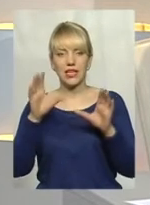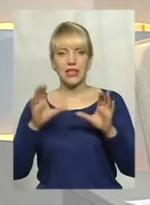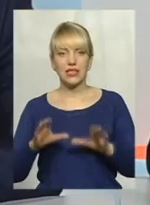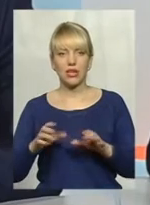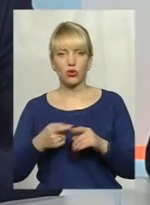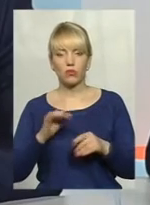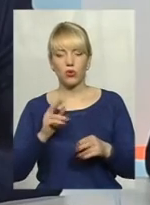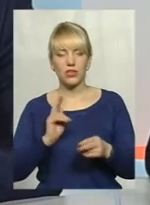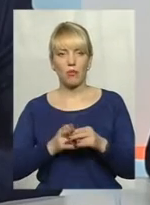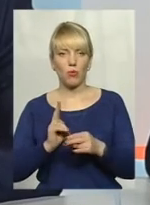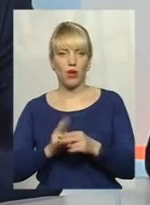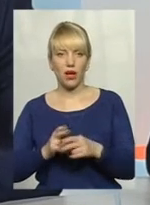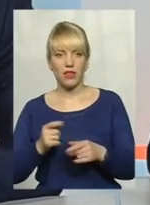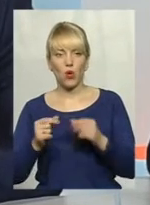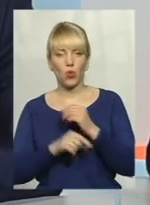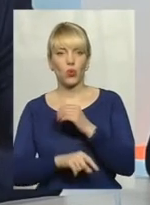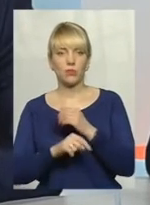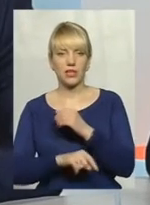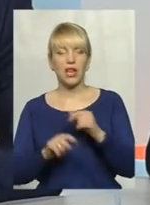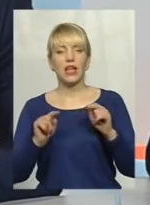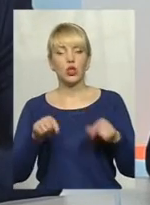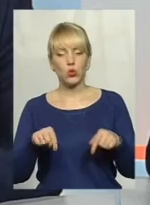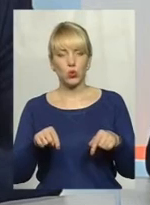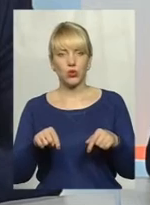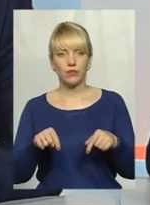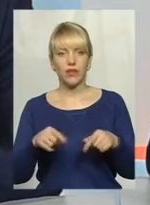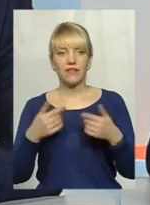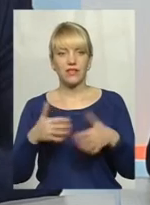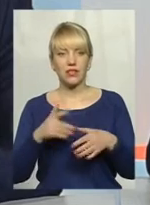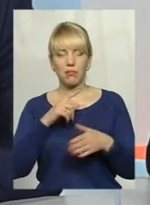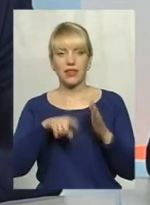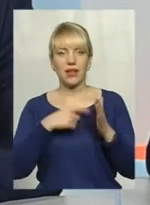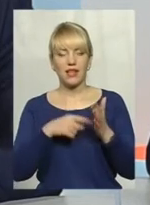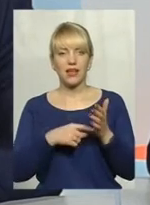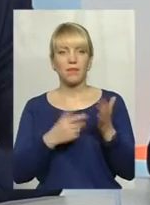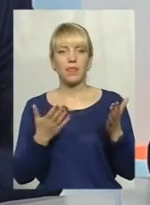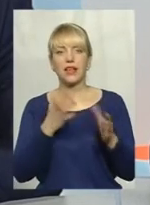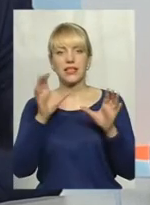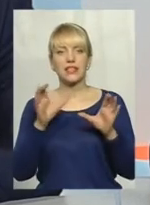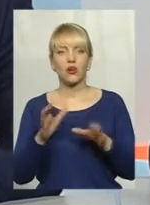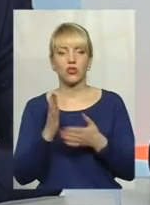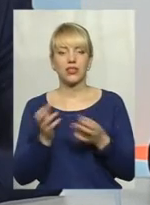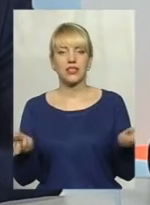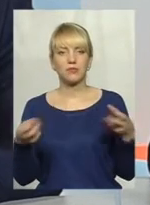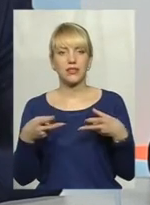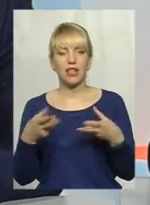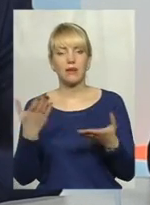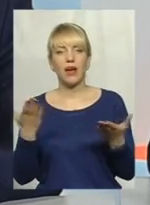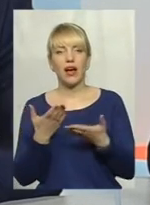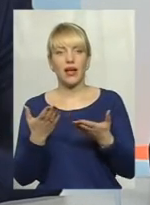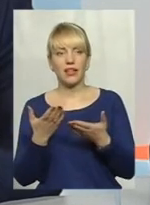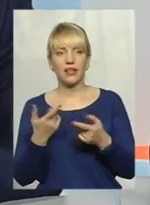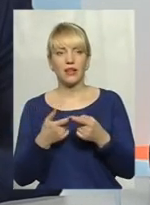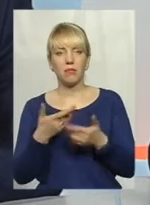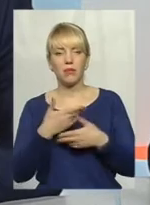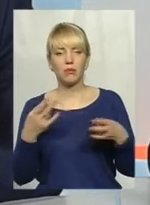про запобігання корупції. І тут вже питання, який закон є спеціальним і яким повинні